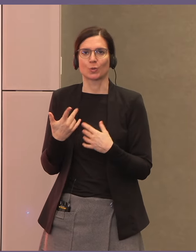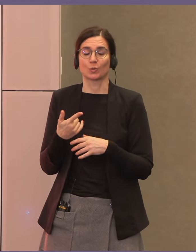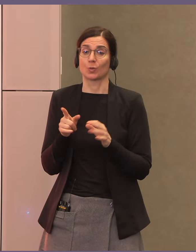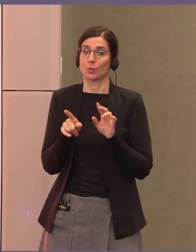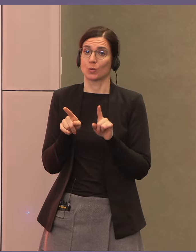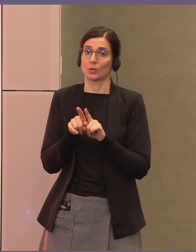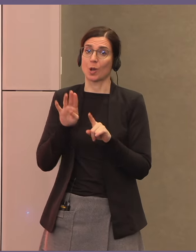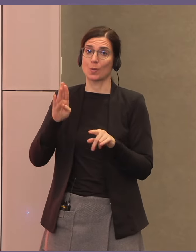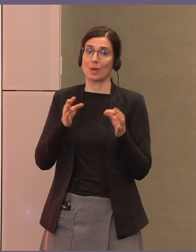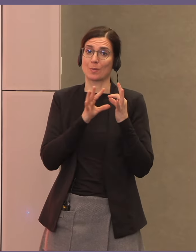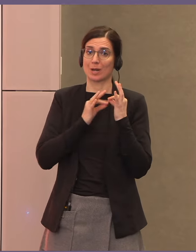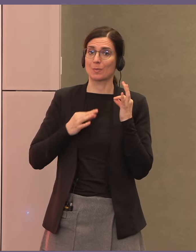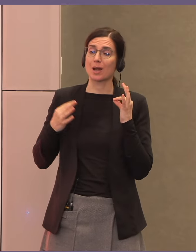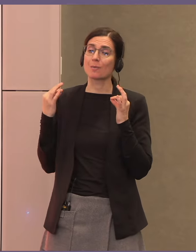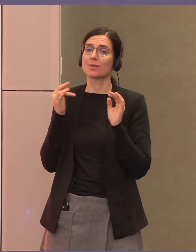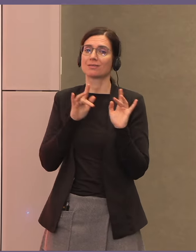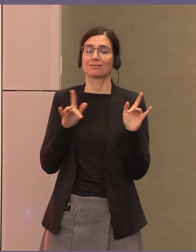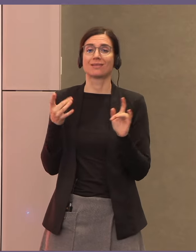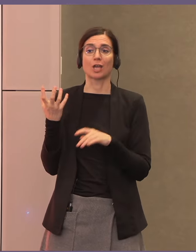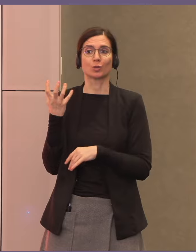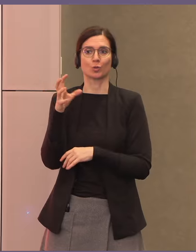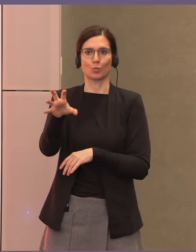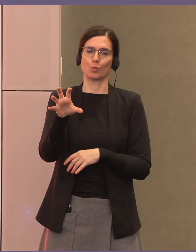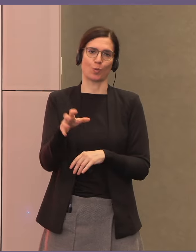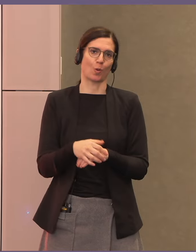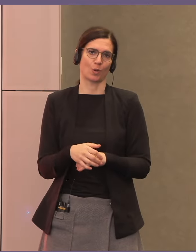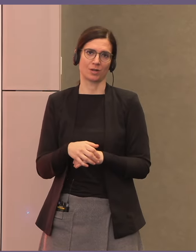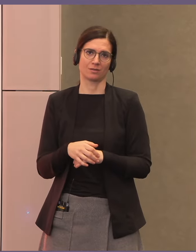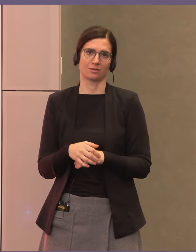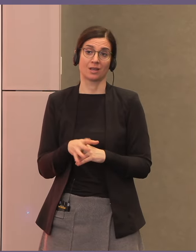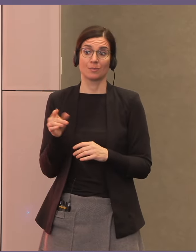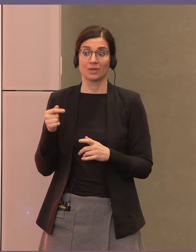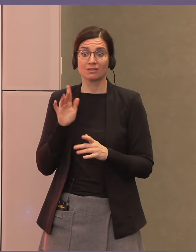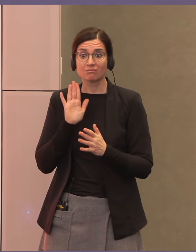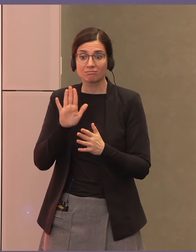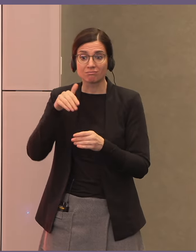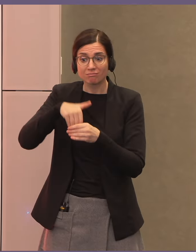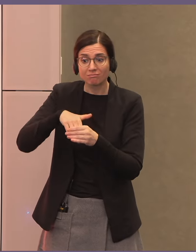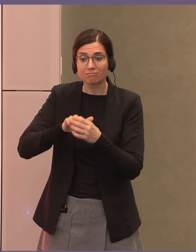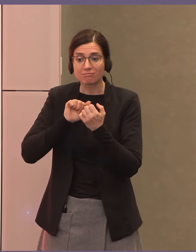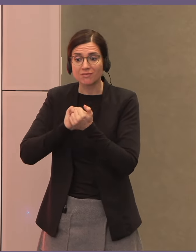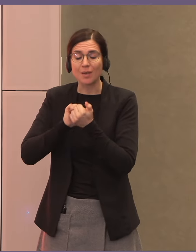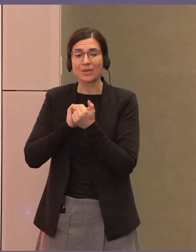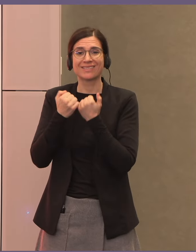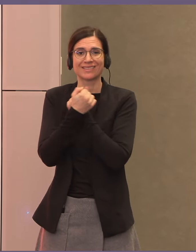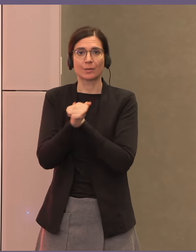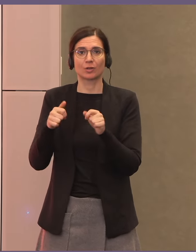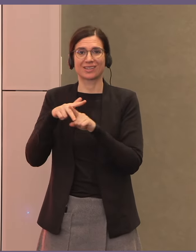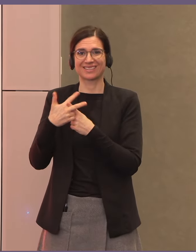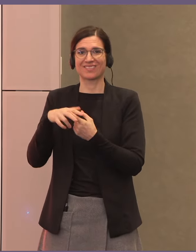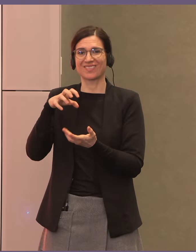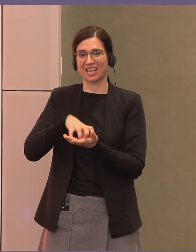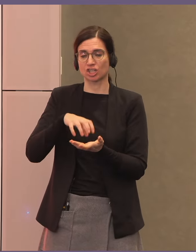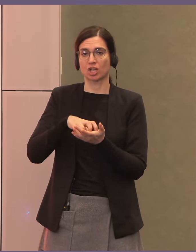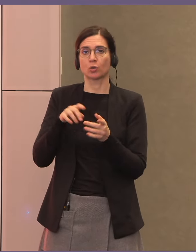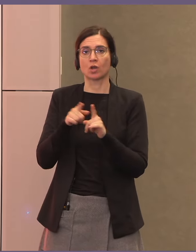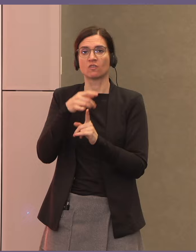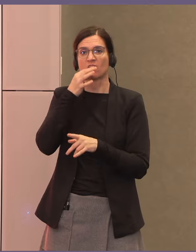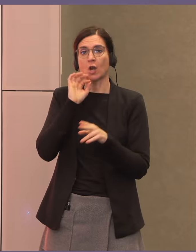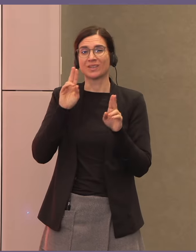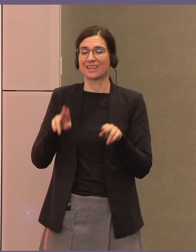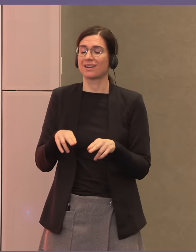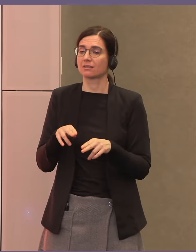Prammer ist nicht nur ein Symbol dafür sondern sie hat gerade mit ihrem Einsatz für die Demokratiewerkstatt und für die